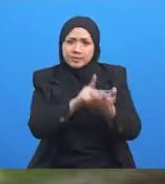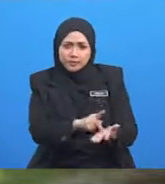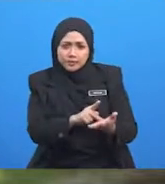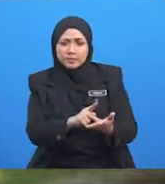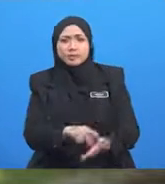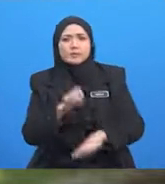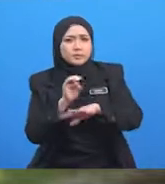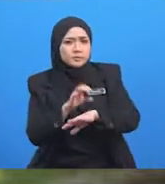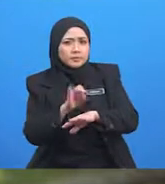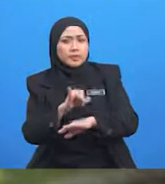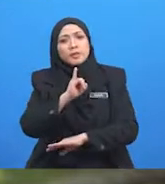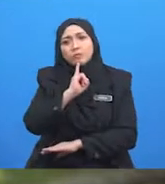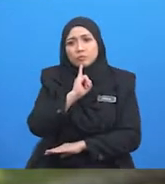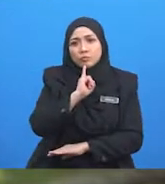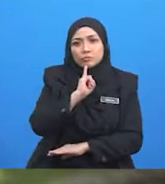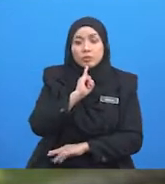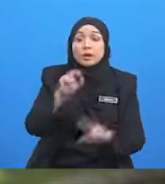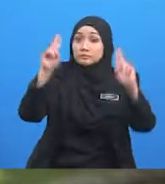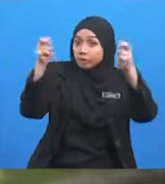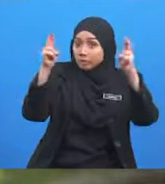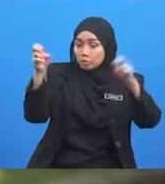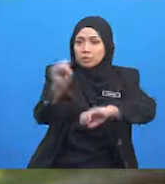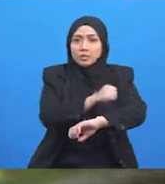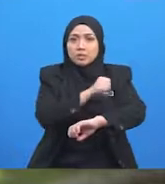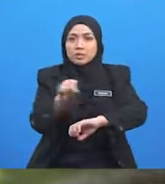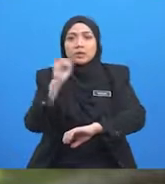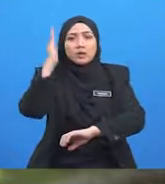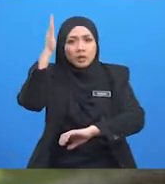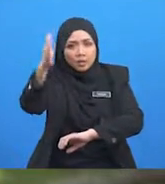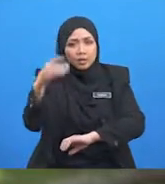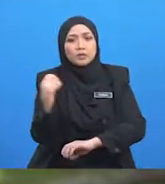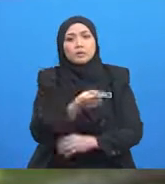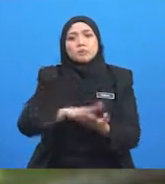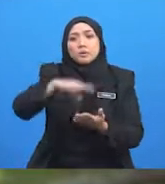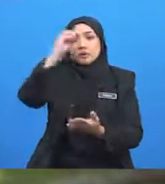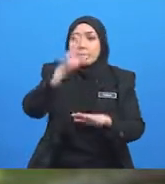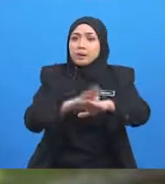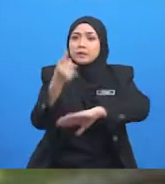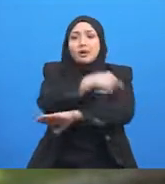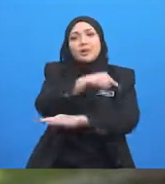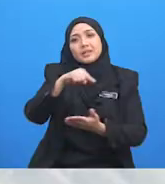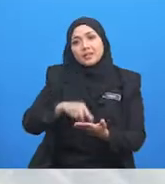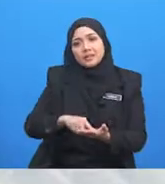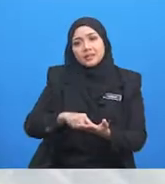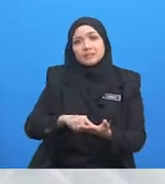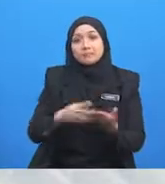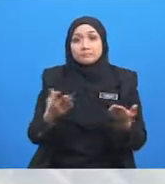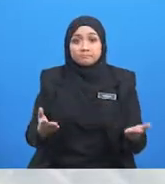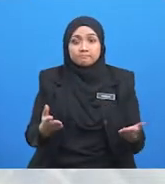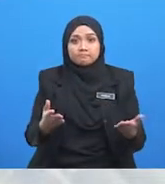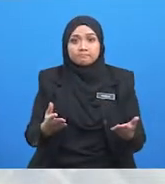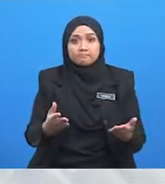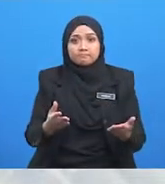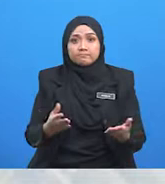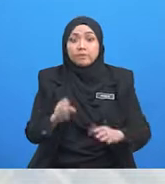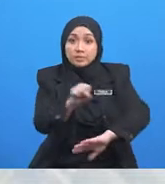ibu. Jadi, tajuk sajak yang akan kita pelajari pada hari ini ialah